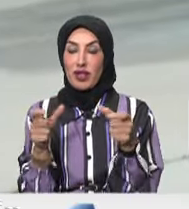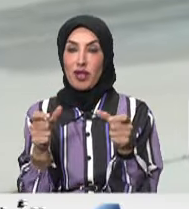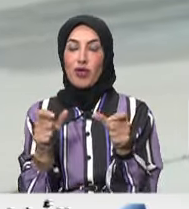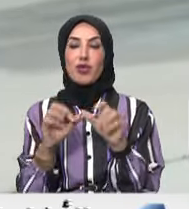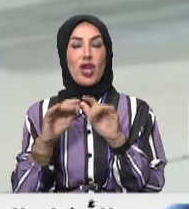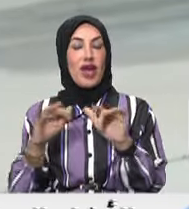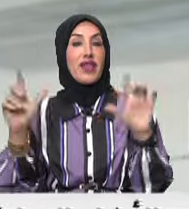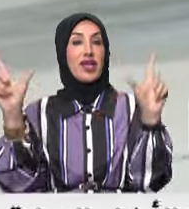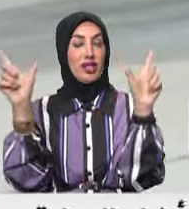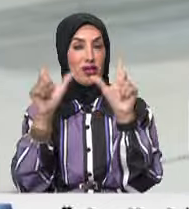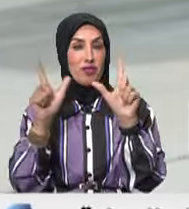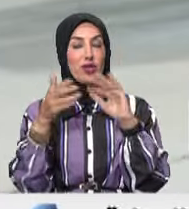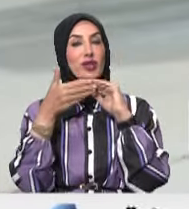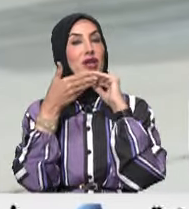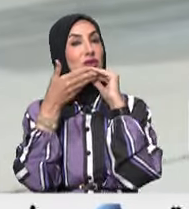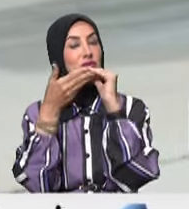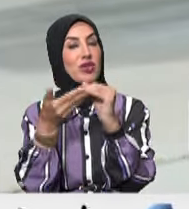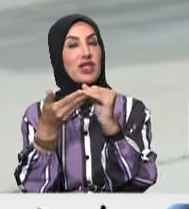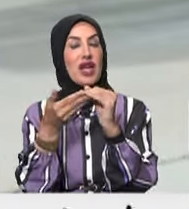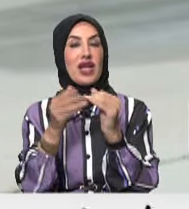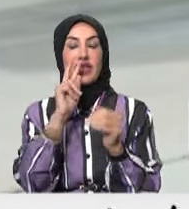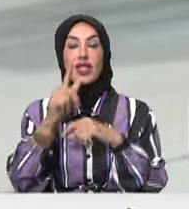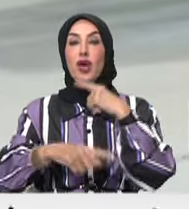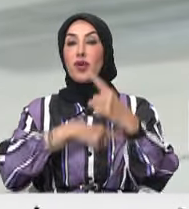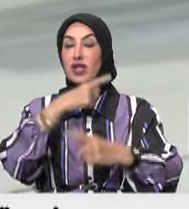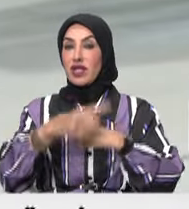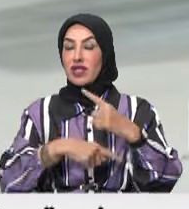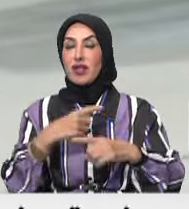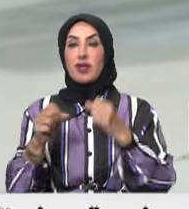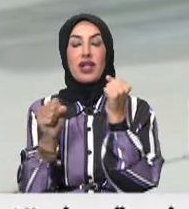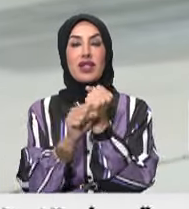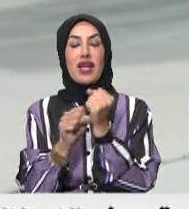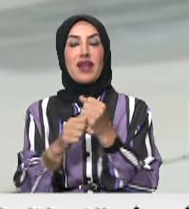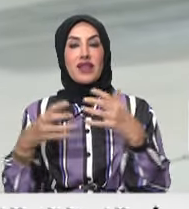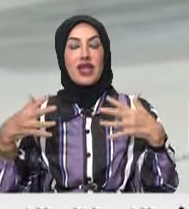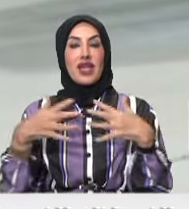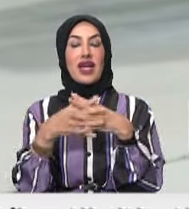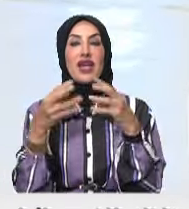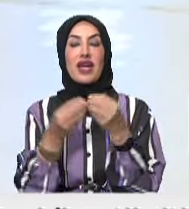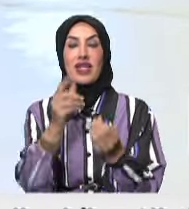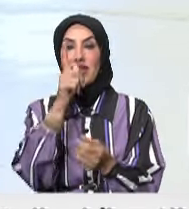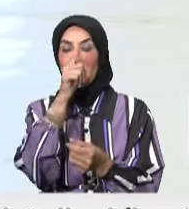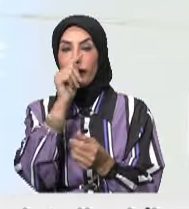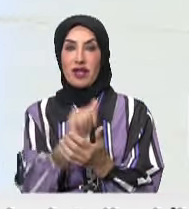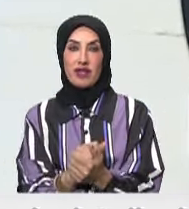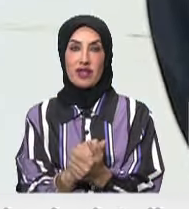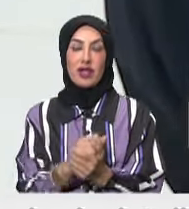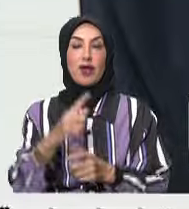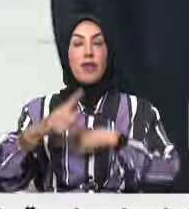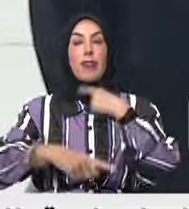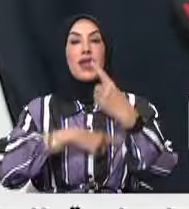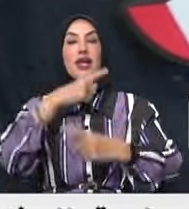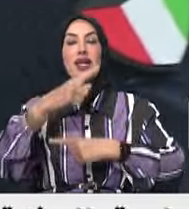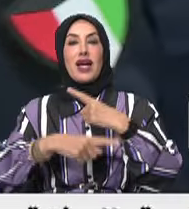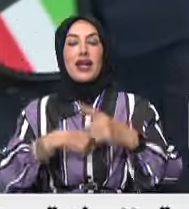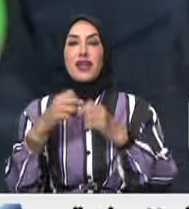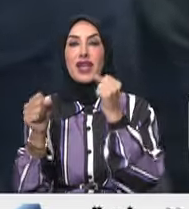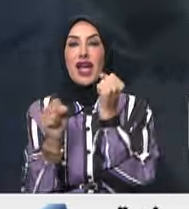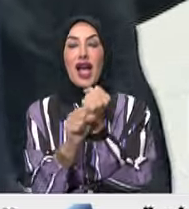عندنا علشان نضمن استمراريه عمل القطع البحريه بافضل كفاءه ممكنه تتنوع المهام